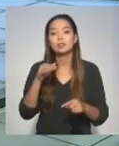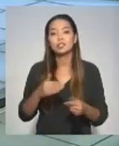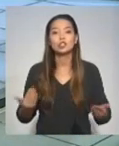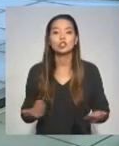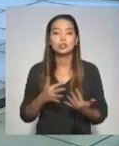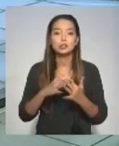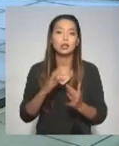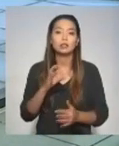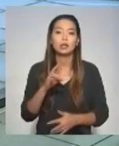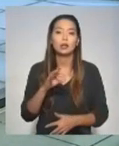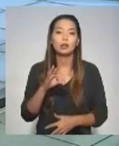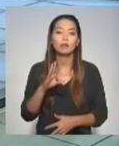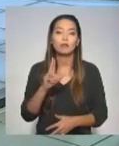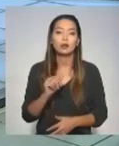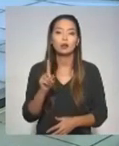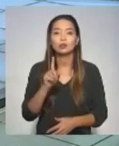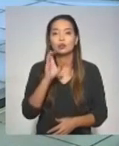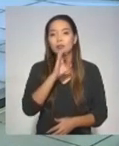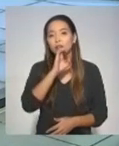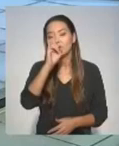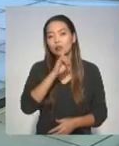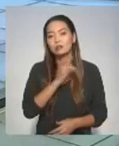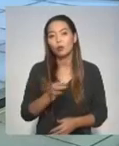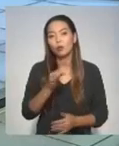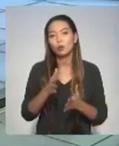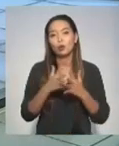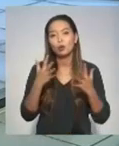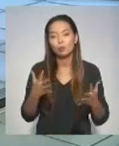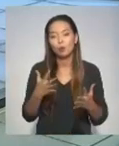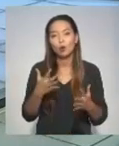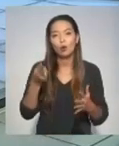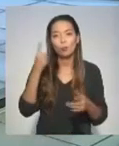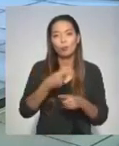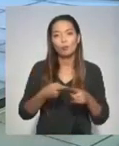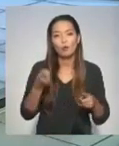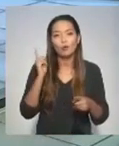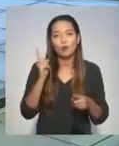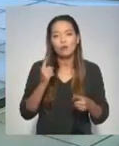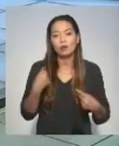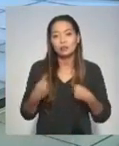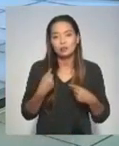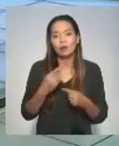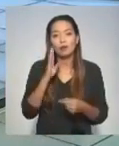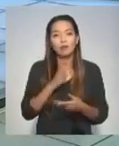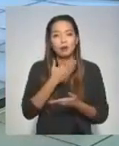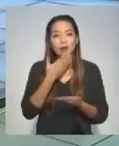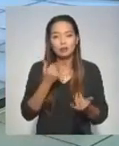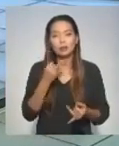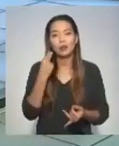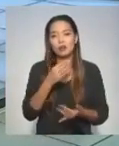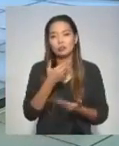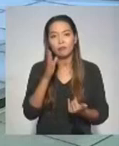2500 жителей села Соколовка, что в Североказахстанской области, больше полувека страдают из-за отсутствия качественной питьевой воды. В